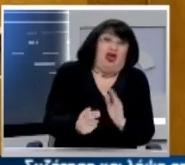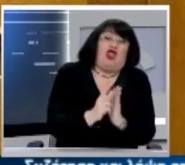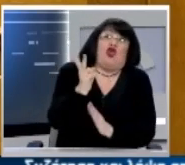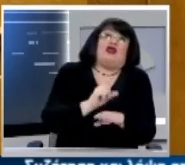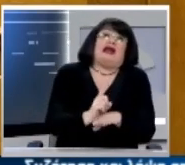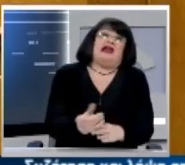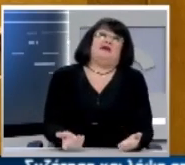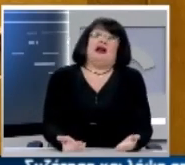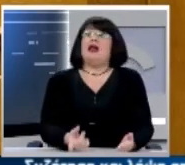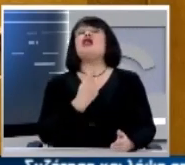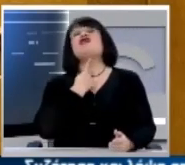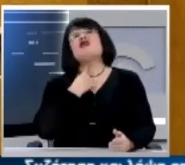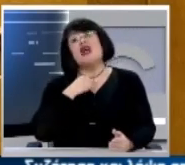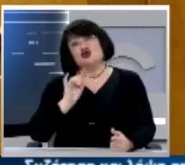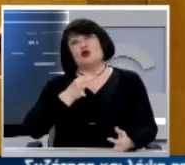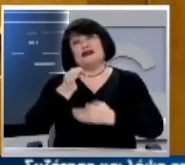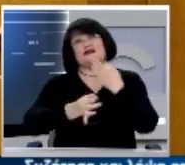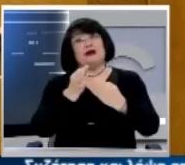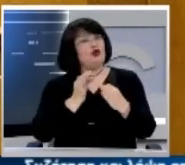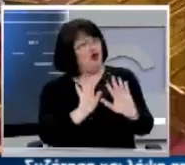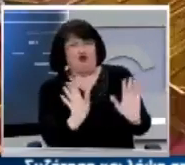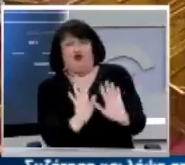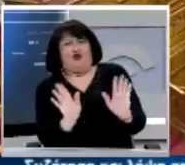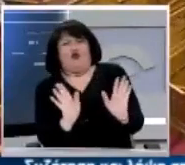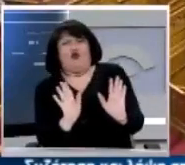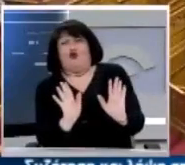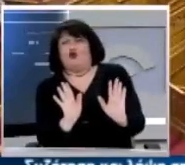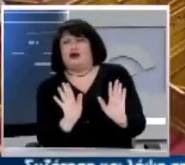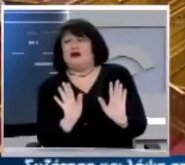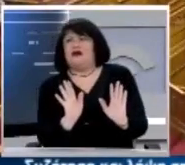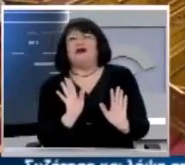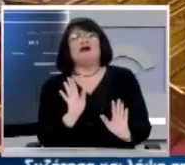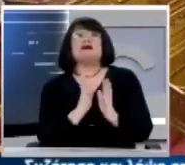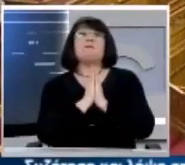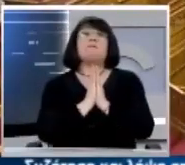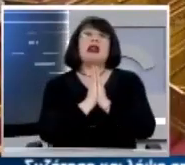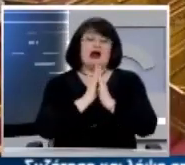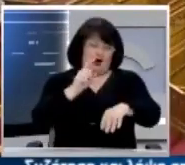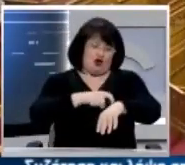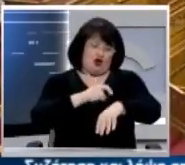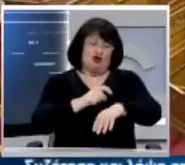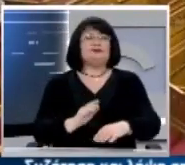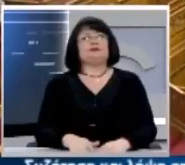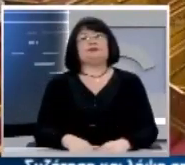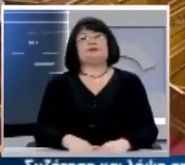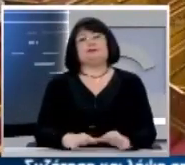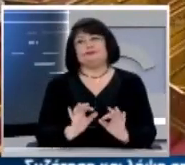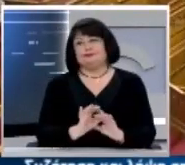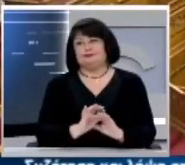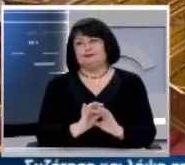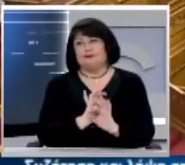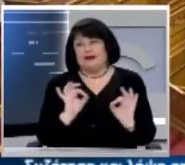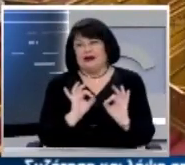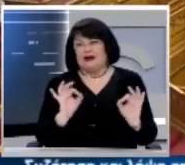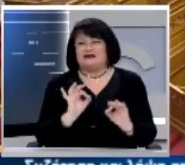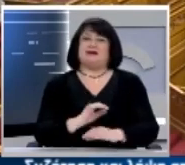σκάνδαλο διεθνούς εμβέλειας. Αλλά θα κλείσω. Και θα κλείσω λέγοντας το εξής για ένα λεπτό, κύριε Πρόεδρε. Ας πούμε